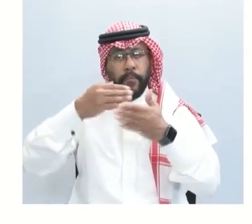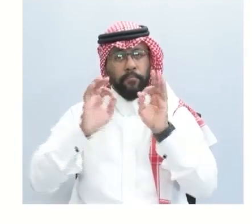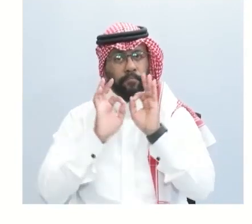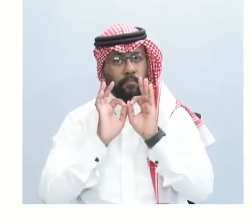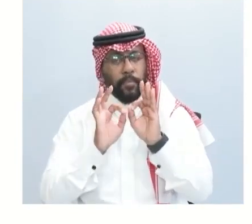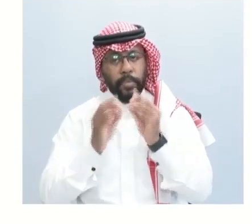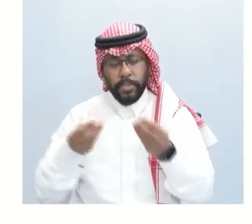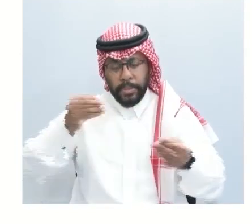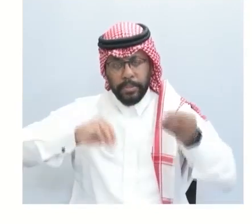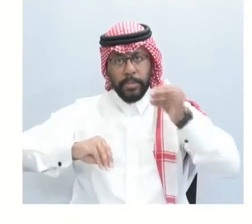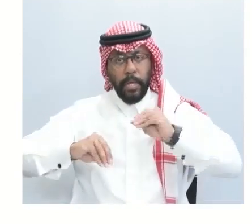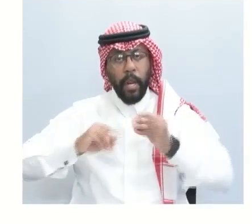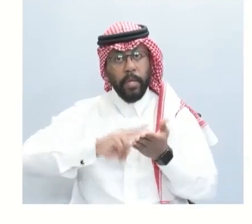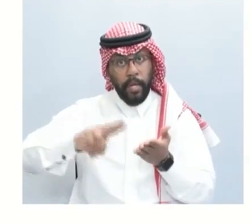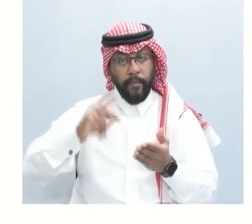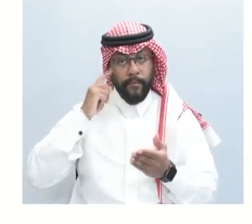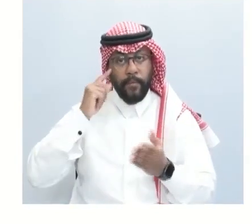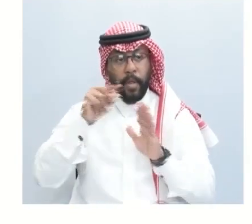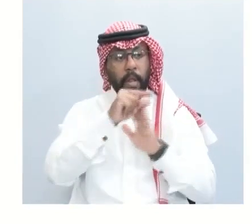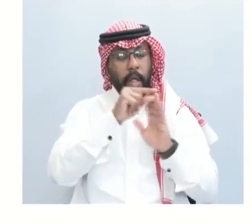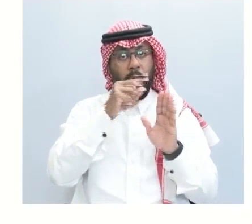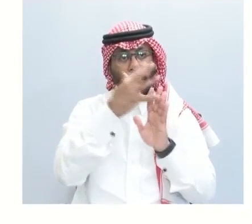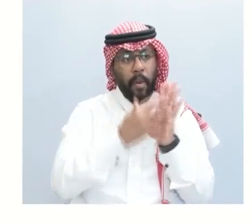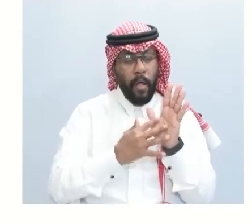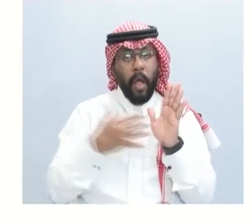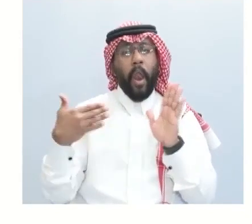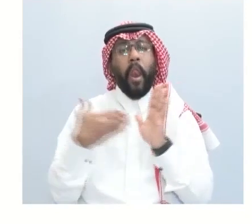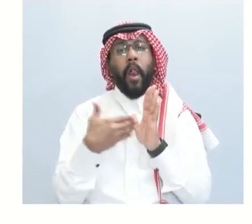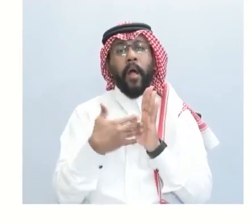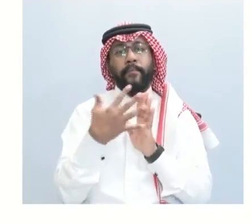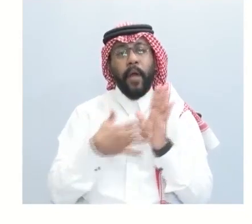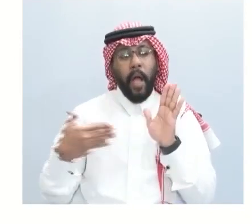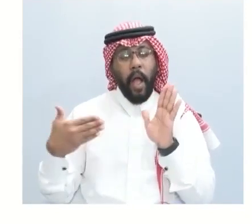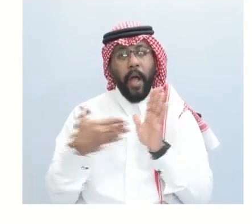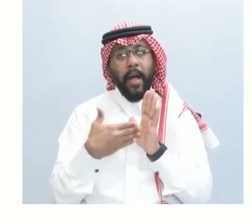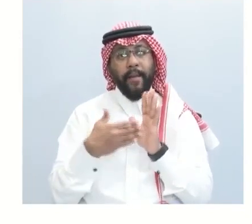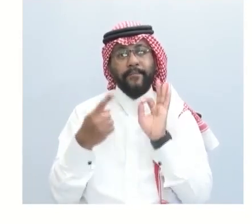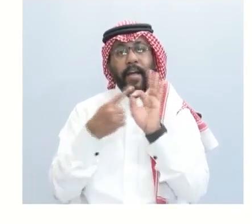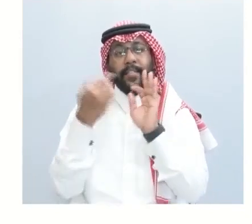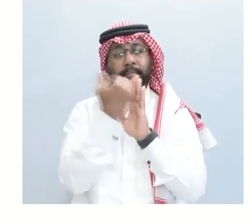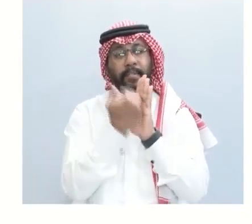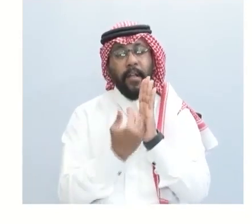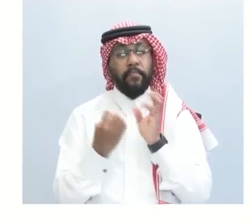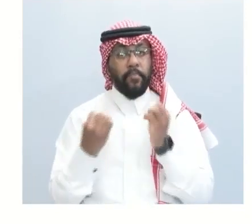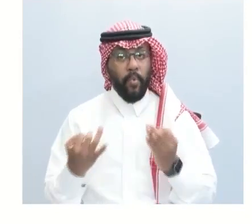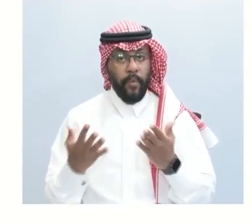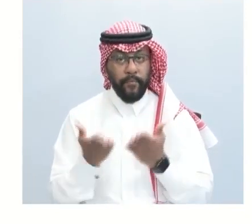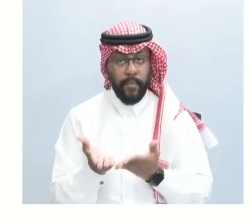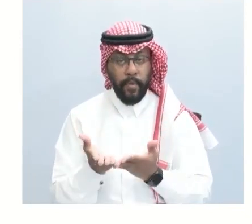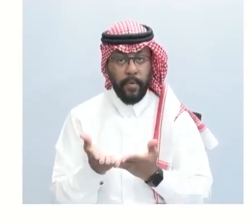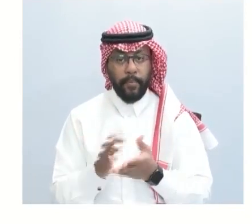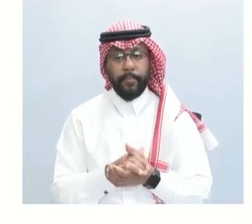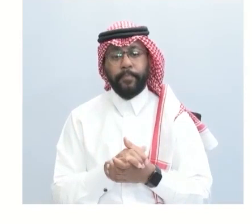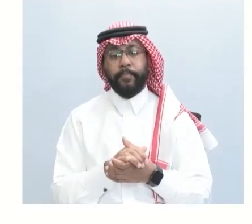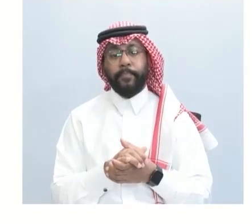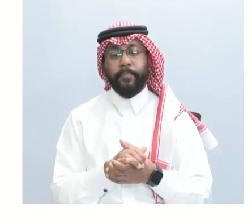العناصر المقدمه العرض الخاتمه وهنا المنطقيه في بناء الرساله ايضا القاء هنا تتحدث